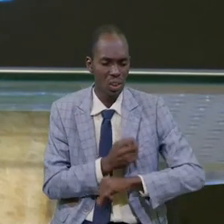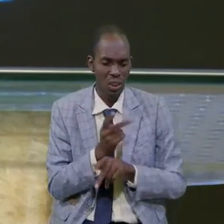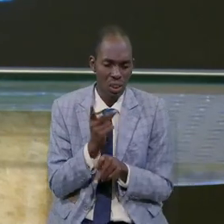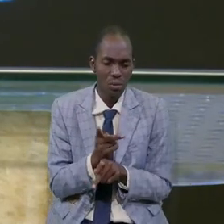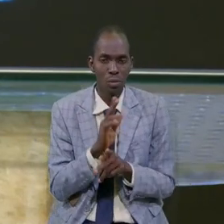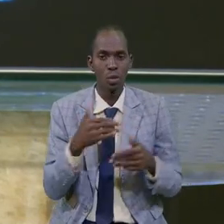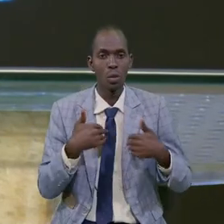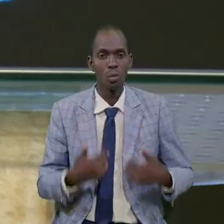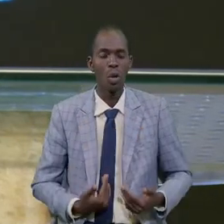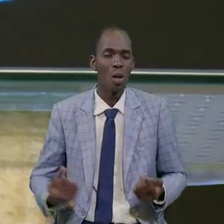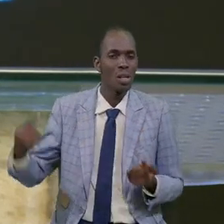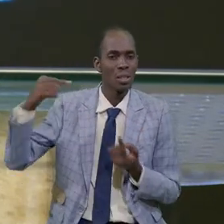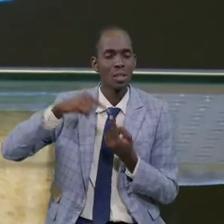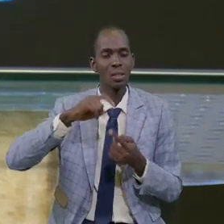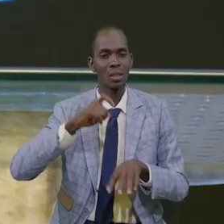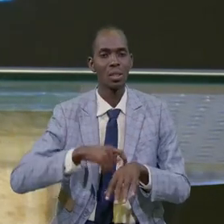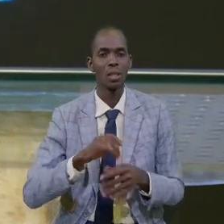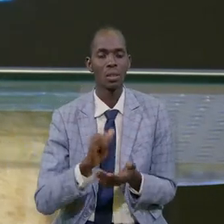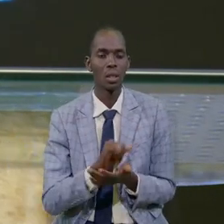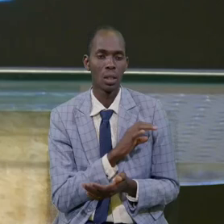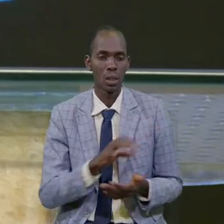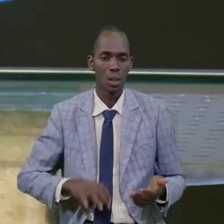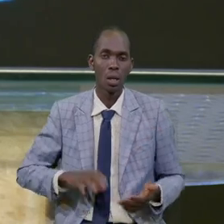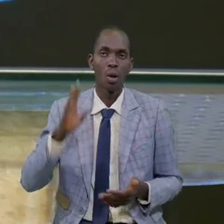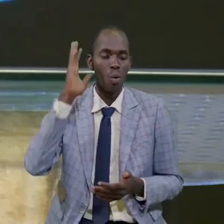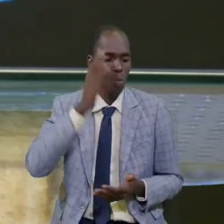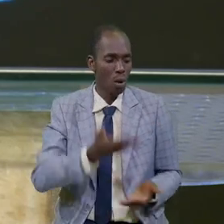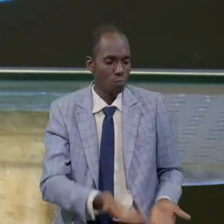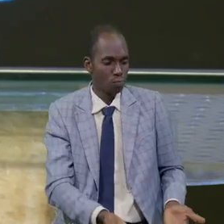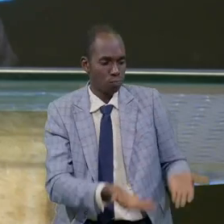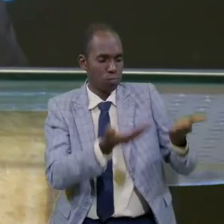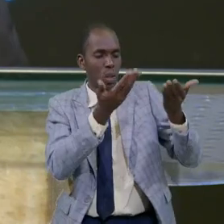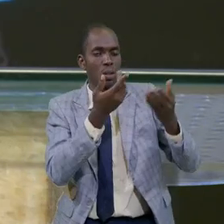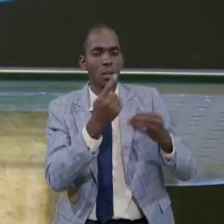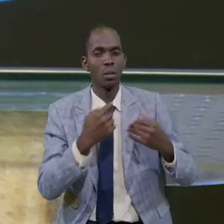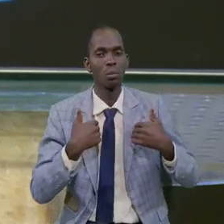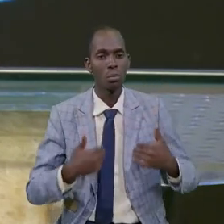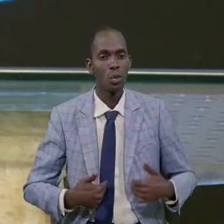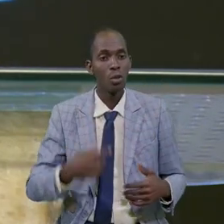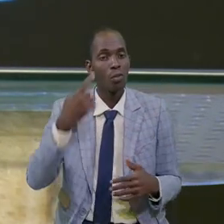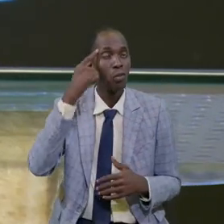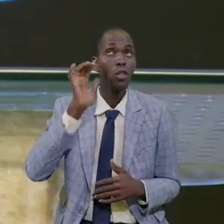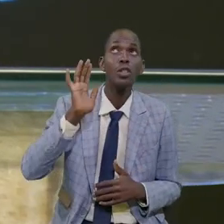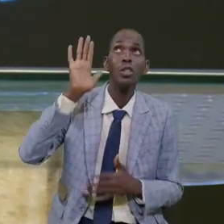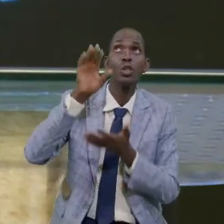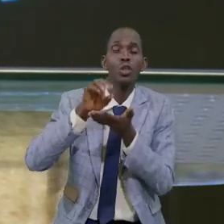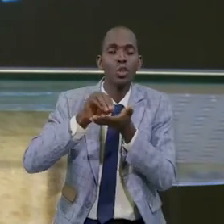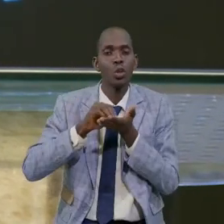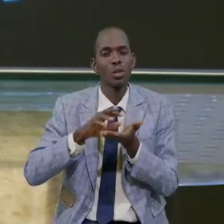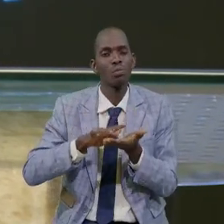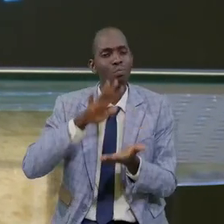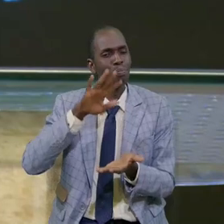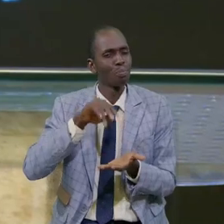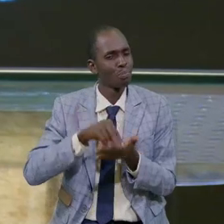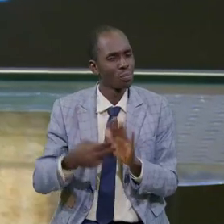jusqu'au temps où Christ va ressusciter ce corps, que le Seigneur va ressusciter ce corps pour sa gloire.